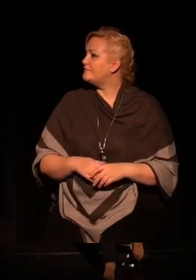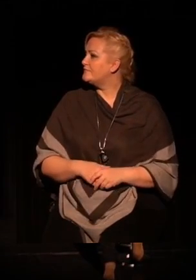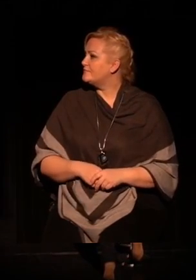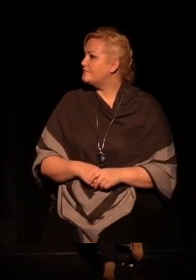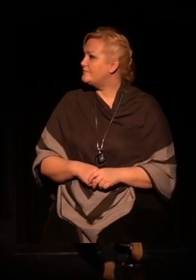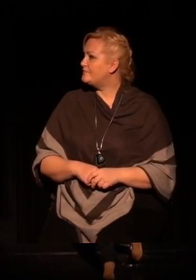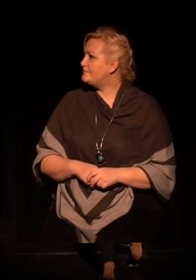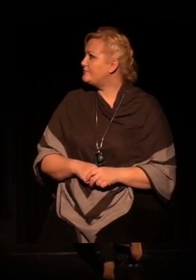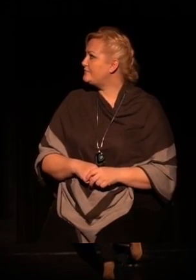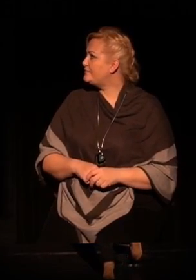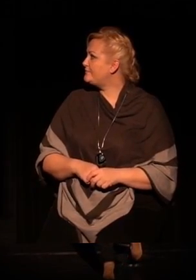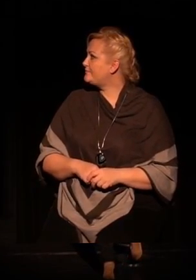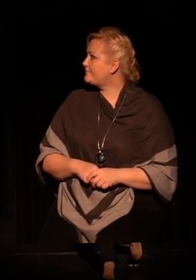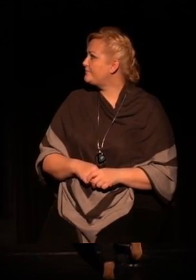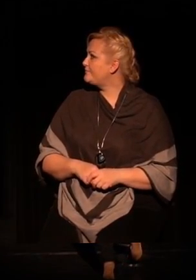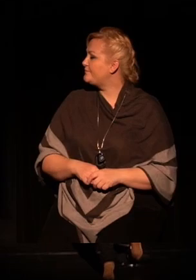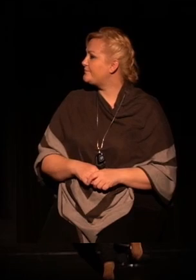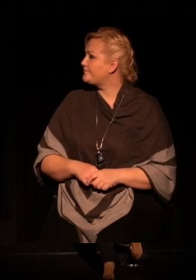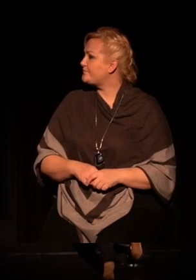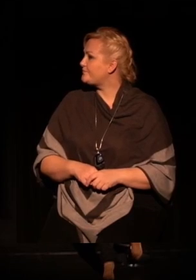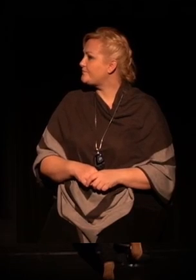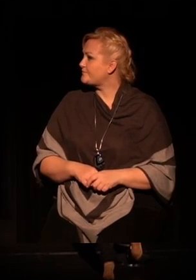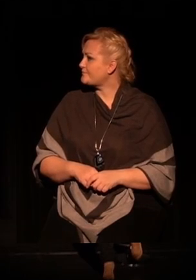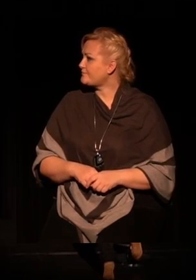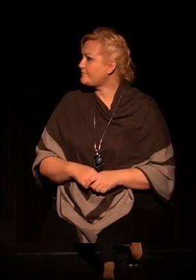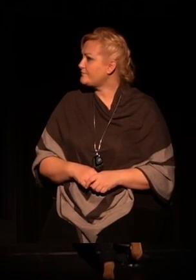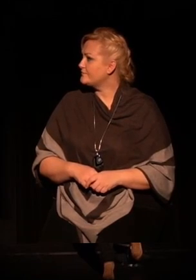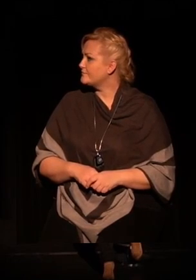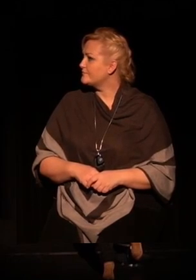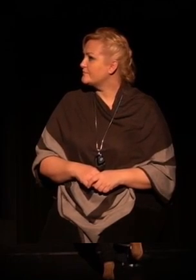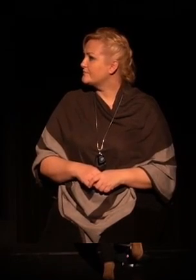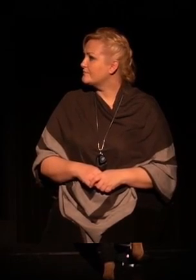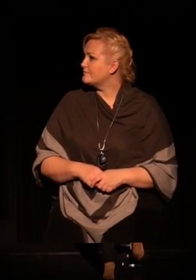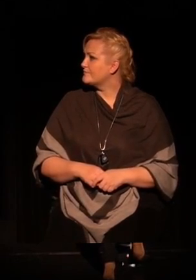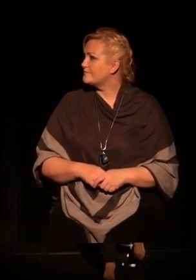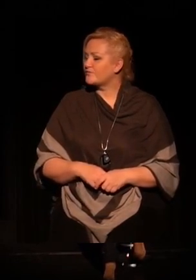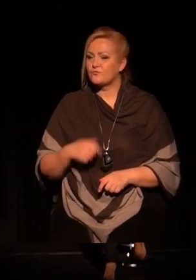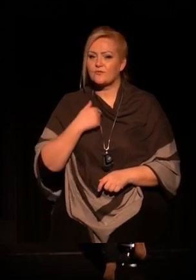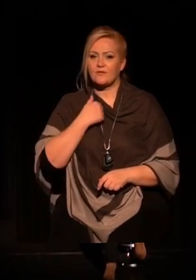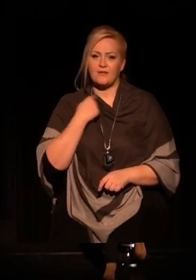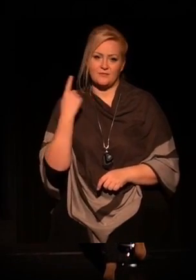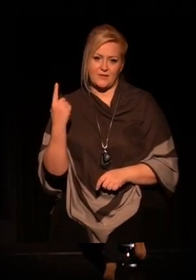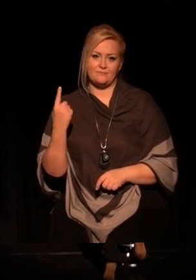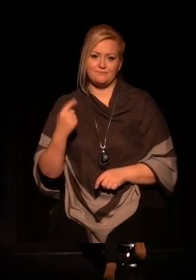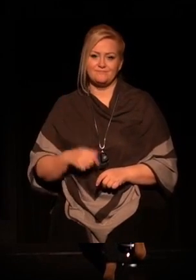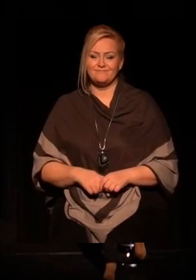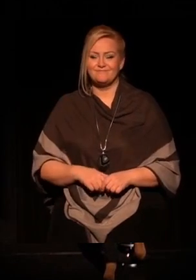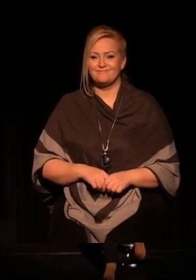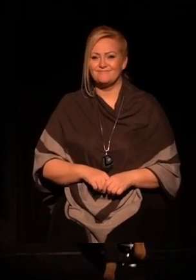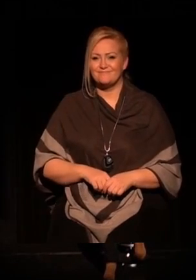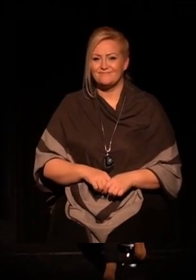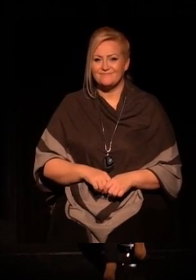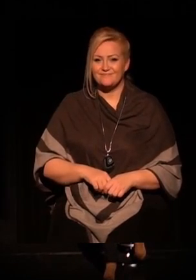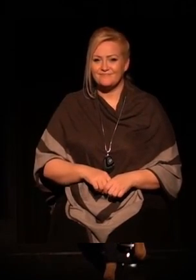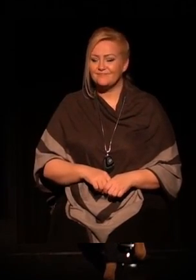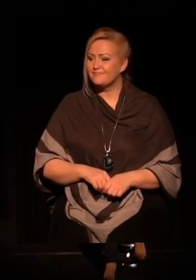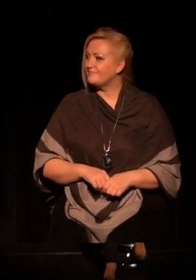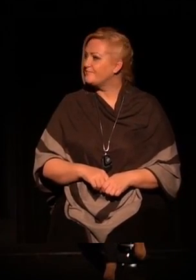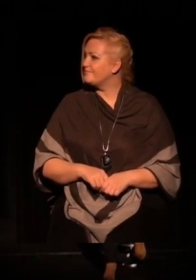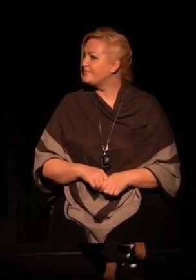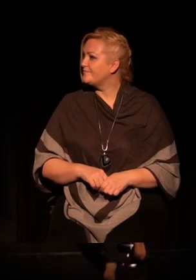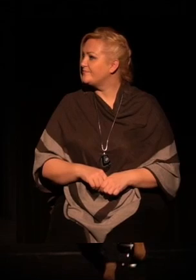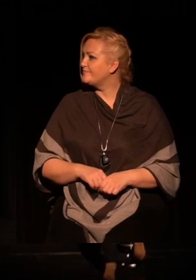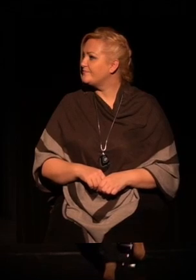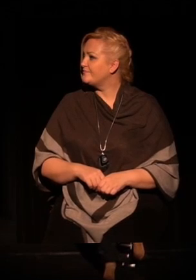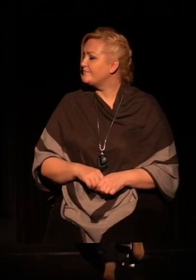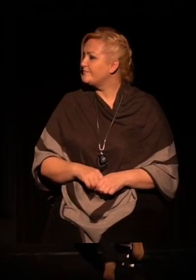na mnie najmniej im zależało, nie, no to szedłem sam. A tak poważnie mówiąc, to po prostu byłem